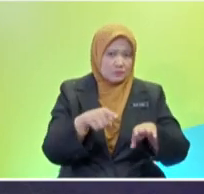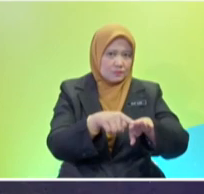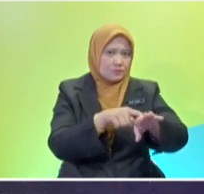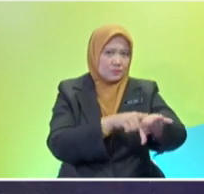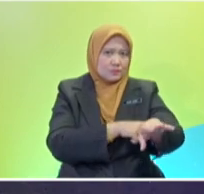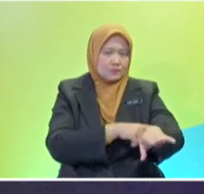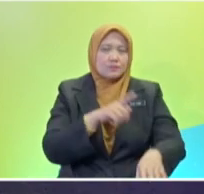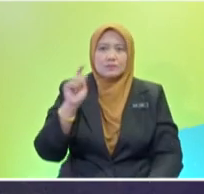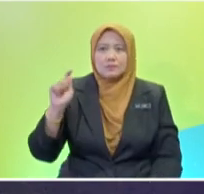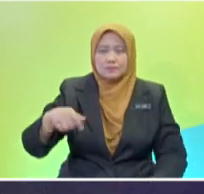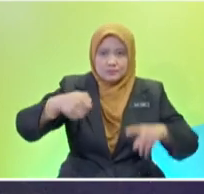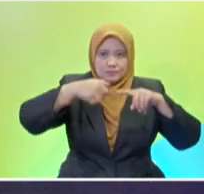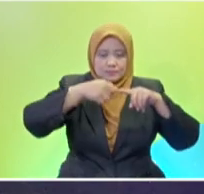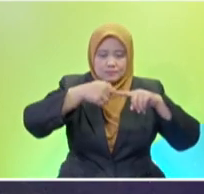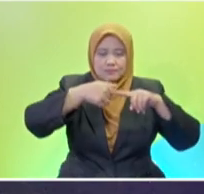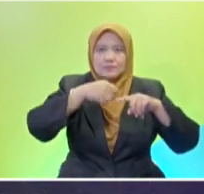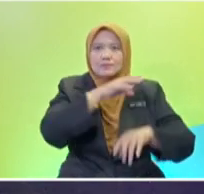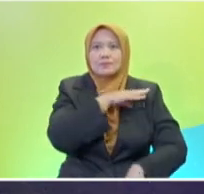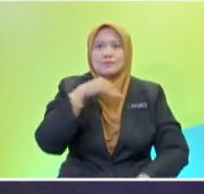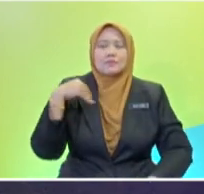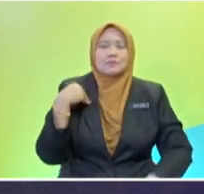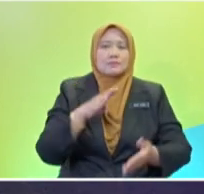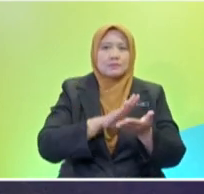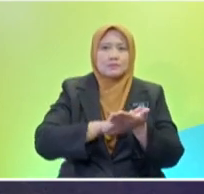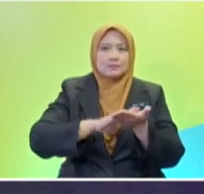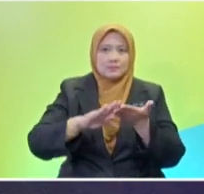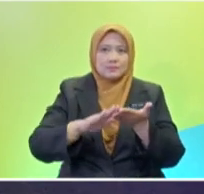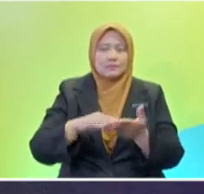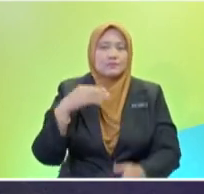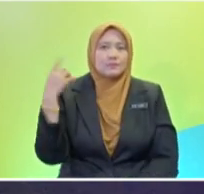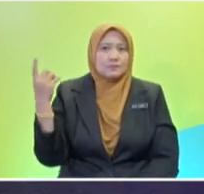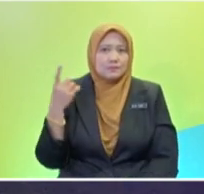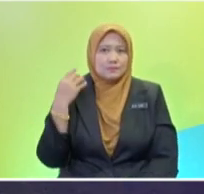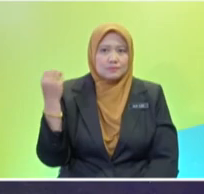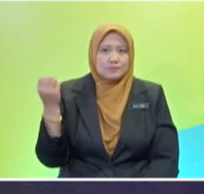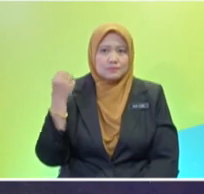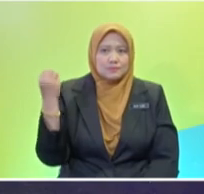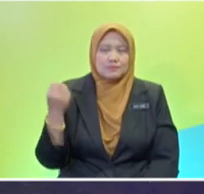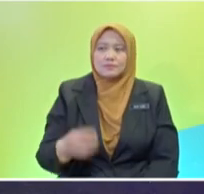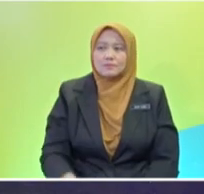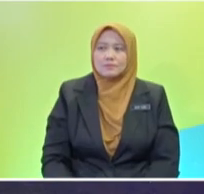nah gitu Oke kita tengok yang ke bawah lagi kita